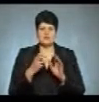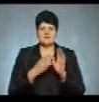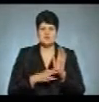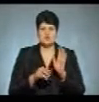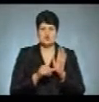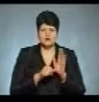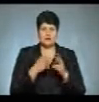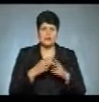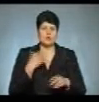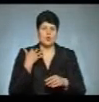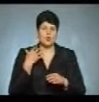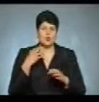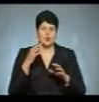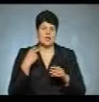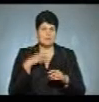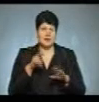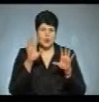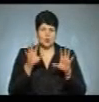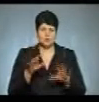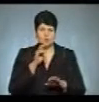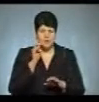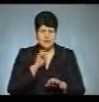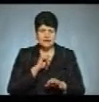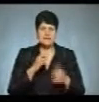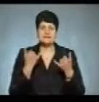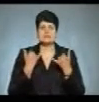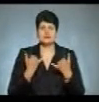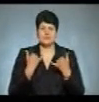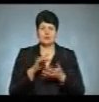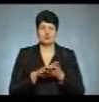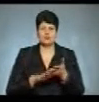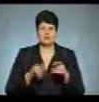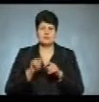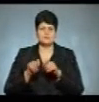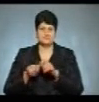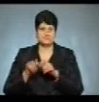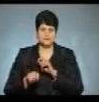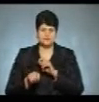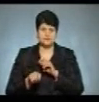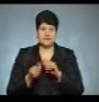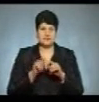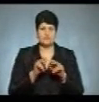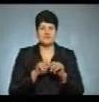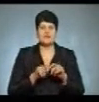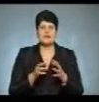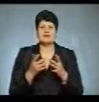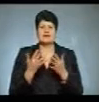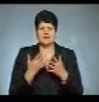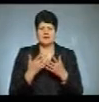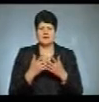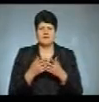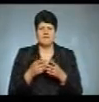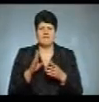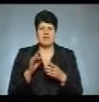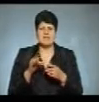286 Кримінального кодексу України. Наразі тривають слідчі дії, слідство перевіряє декілька версій